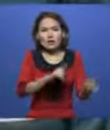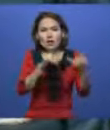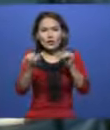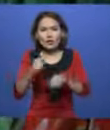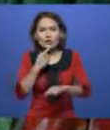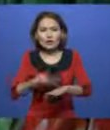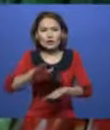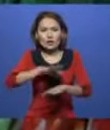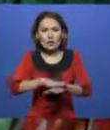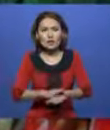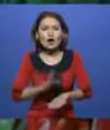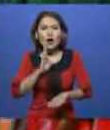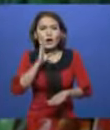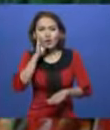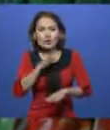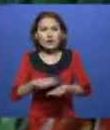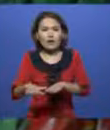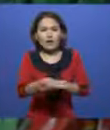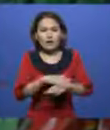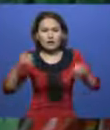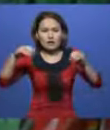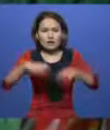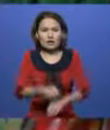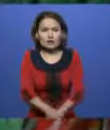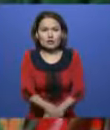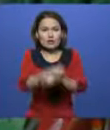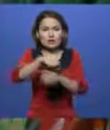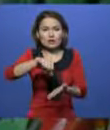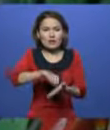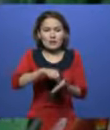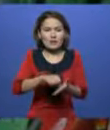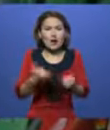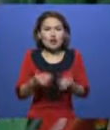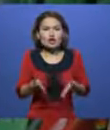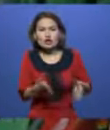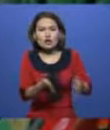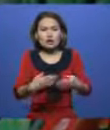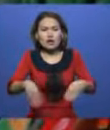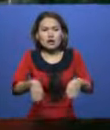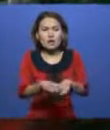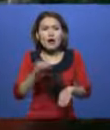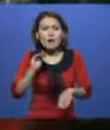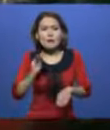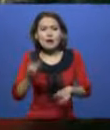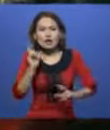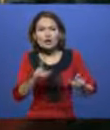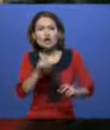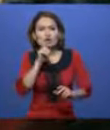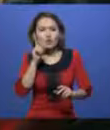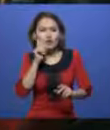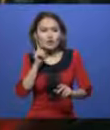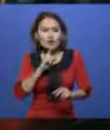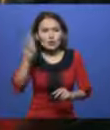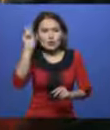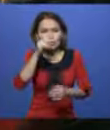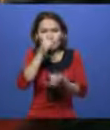ереуілшілер таң атпастан жолдарды жауып, көлік қатынасын бір жолата тоқтатты. Соның салдарынан мыңдаған студент сабақтарынан қалып, қала тұрғындары